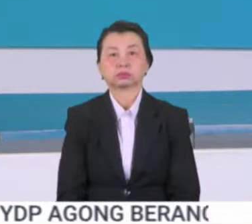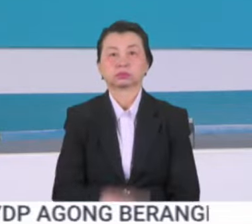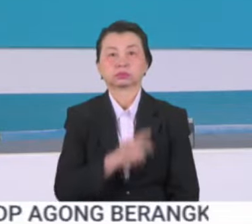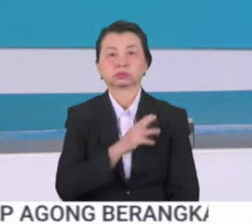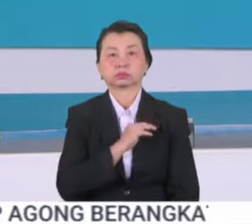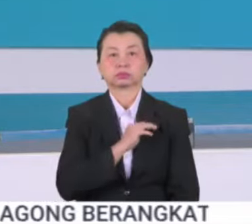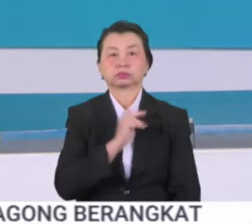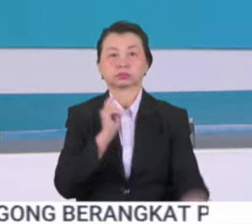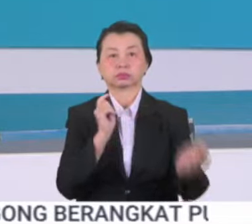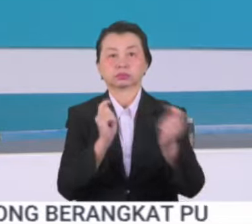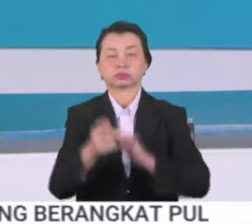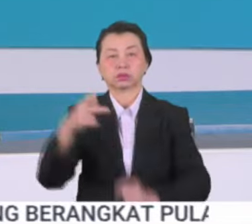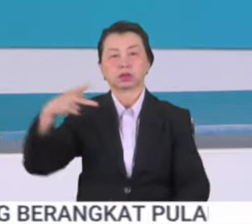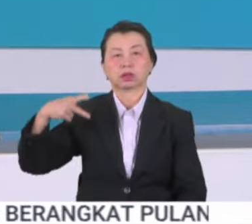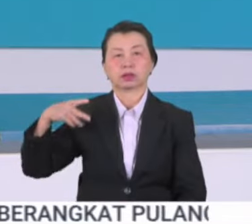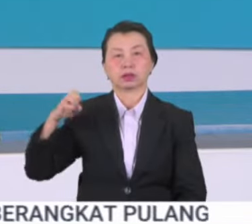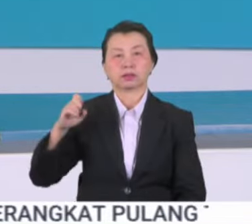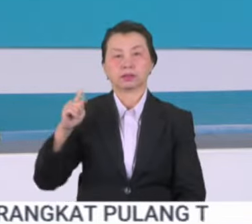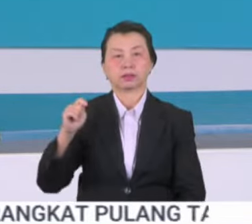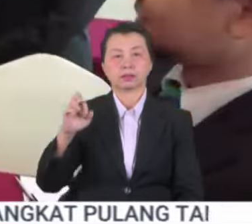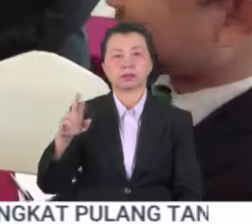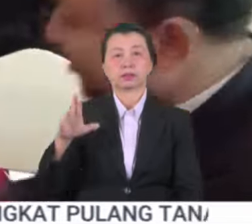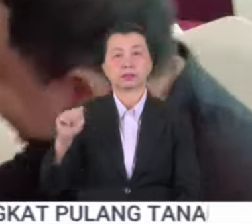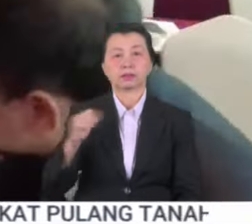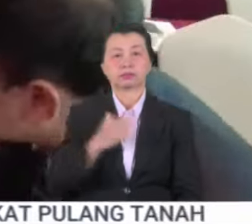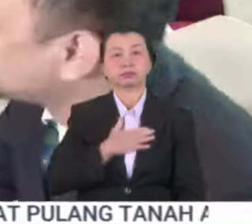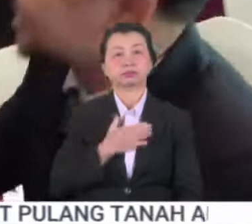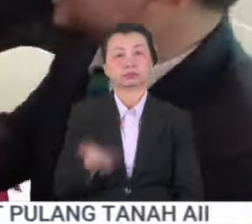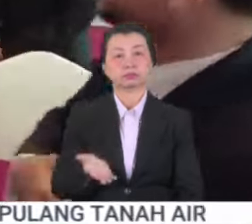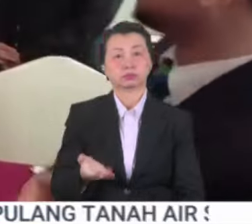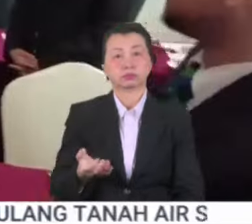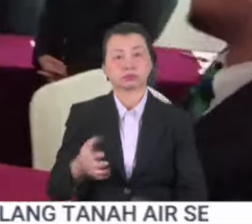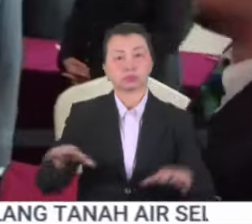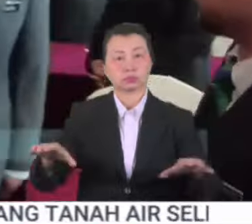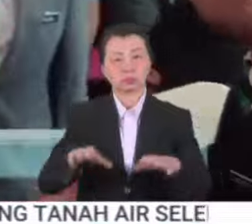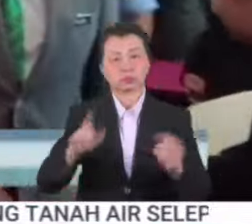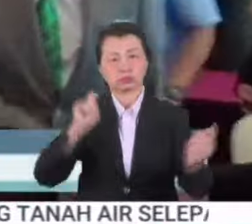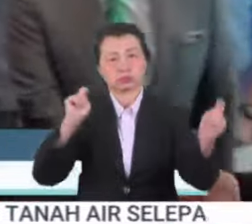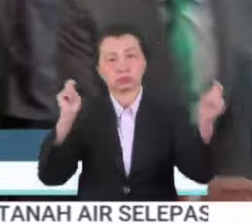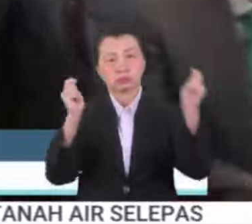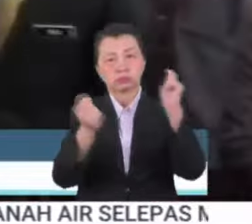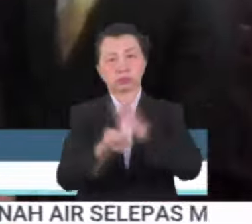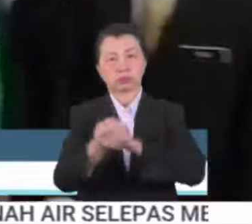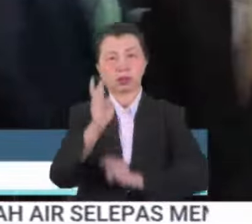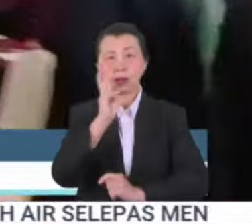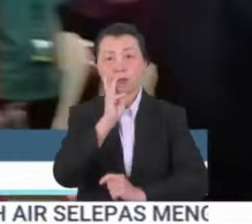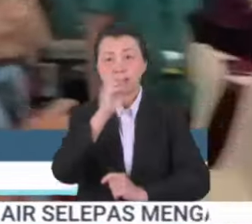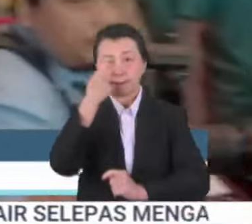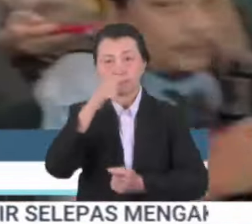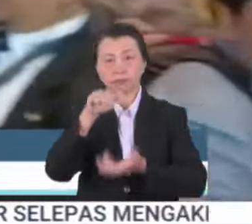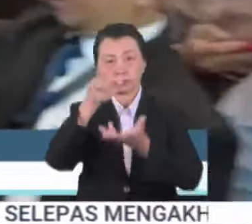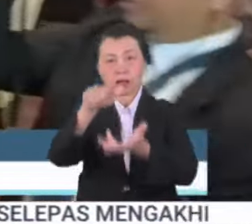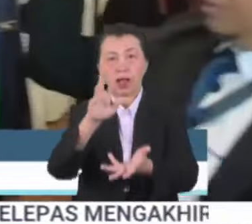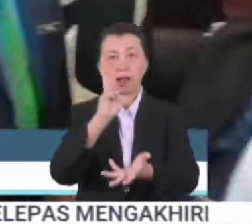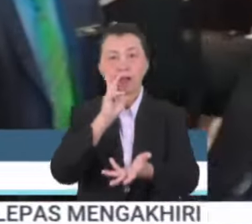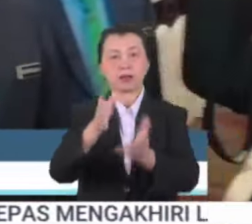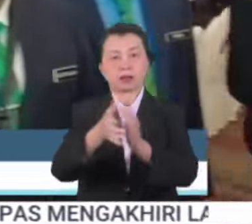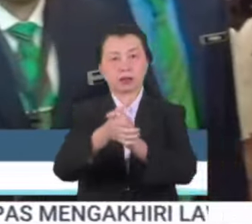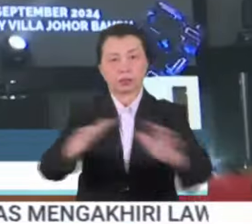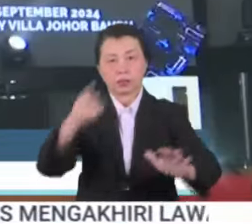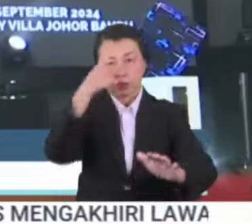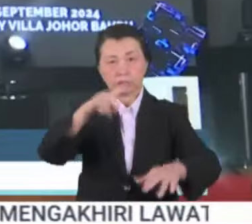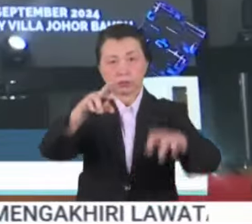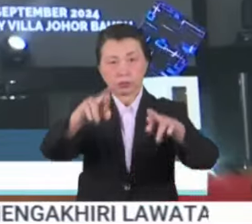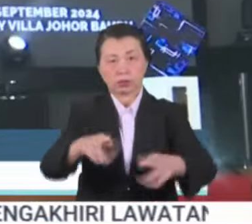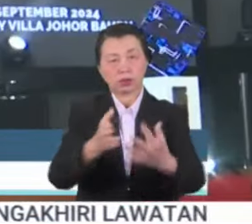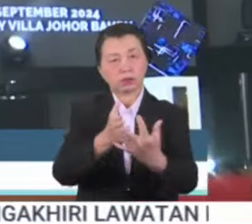Kementerian Peralihan Tenaga dan Transformasi Air Petra komited perkukuh pelaksanaan transformasi sektor air bagi membekalkan air yang selamat